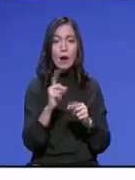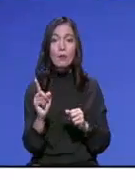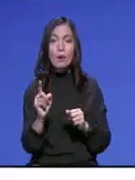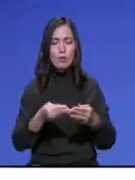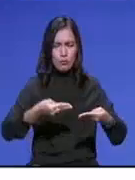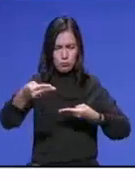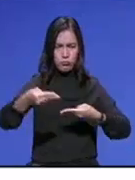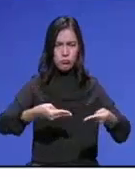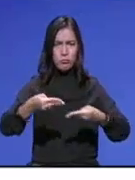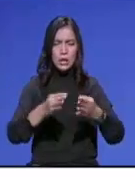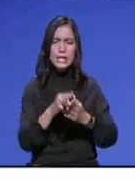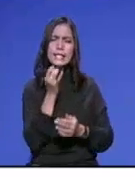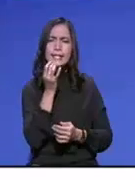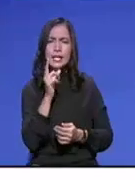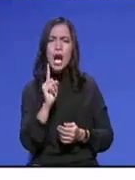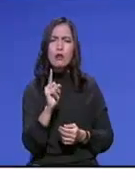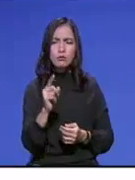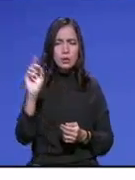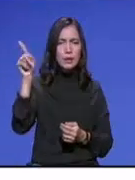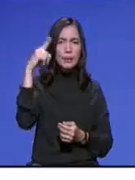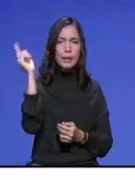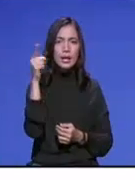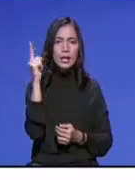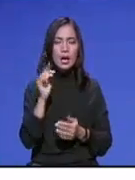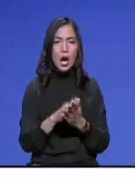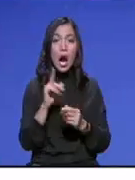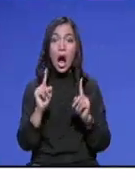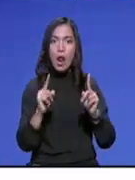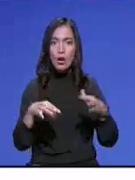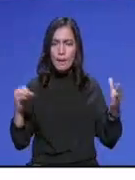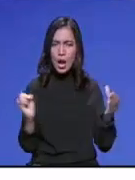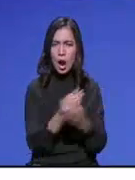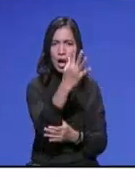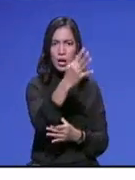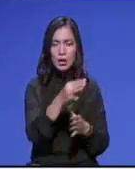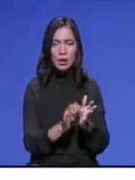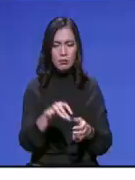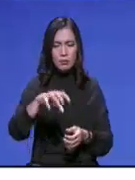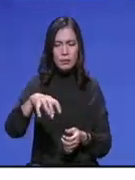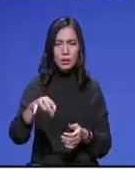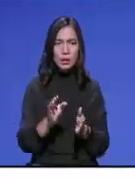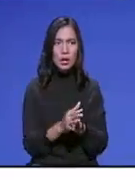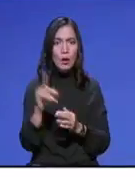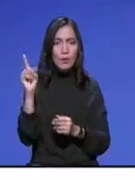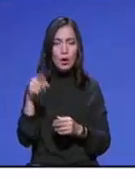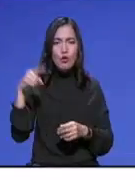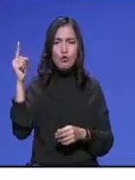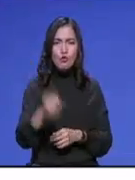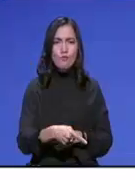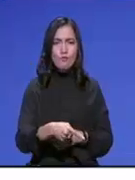pulau ini harus ada izin dari pemerintah provinsi. Nah, jika terjadi pelanggaran aktivitas di kawasan ini, Pemprov akan memberi